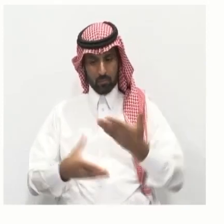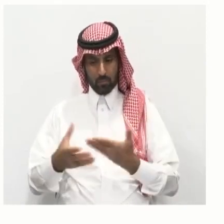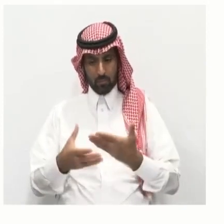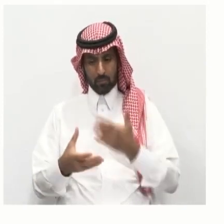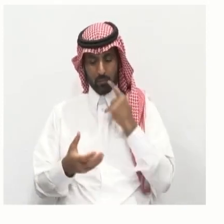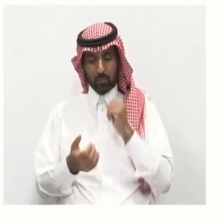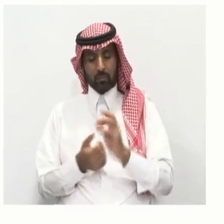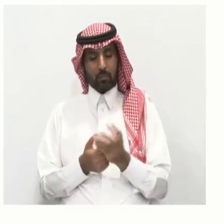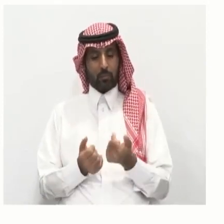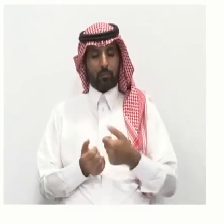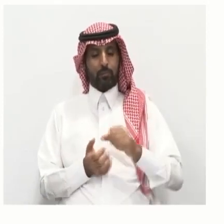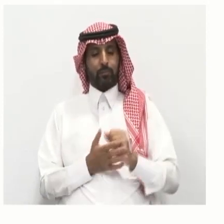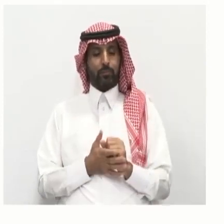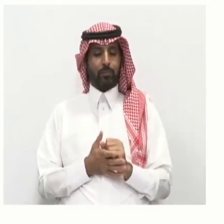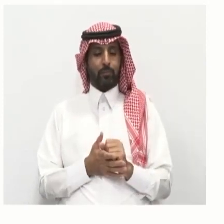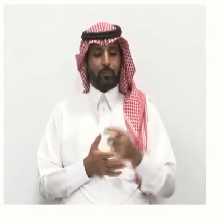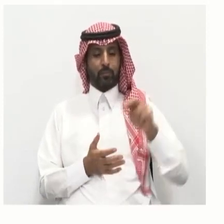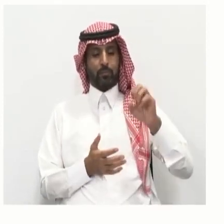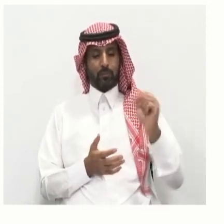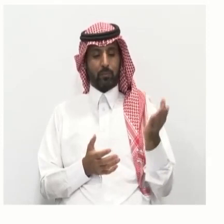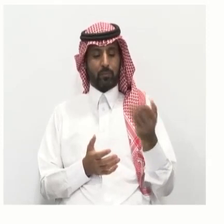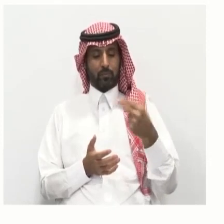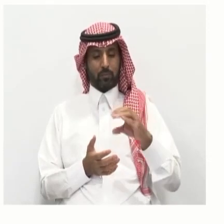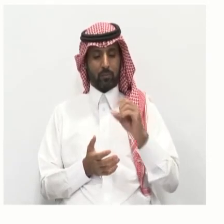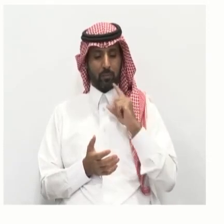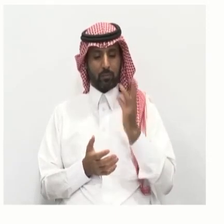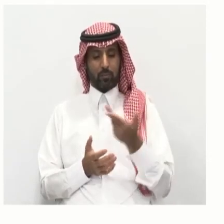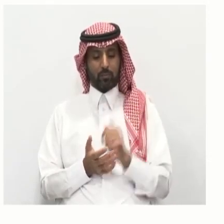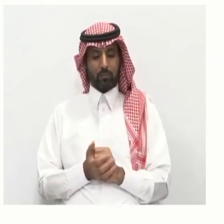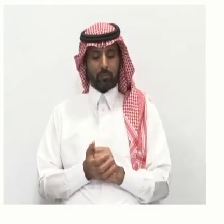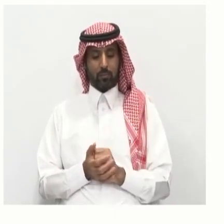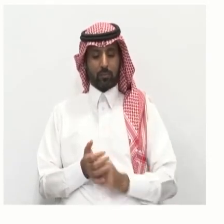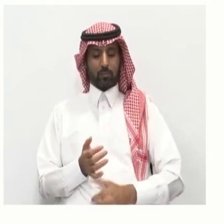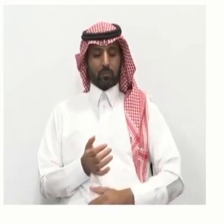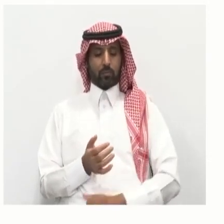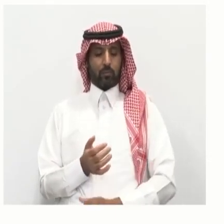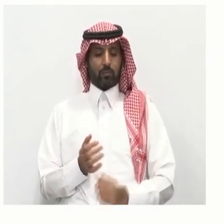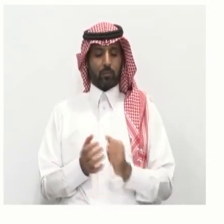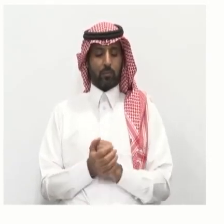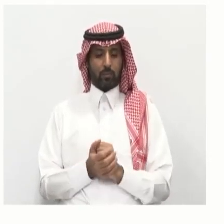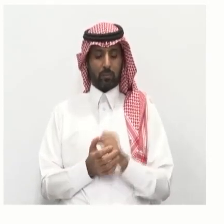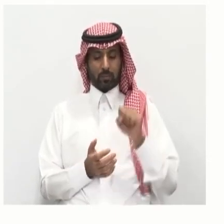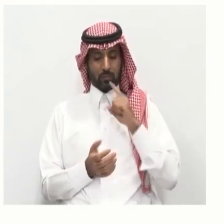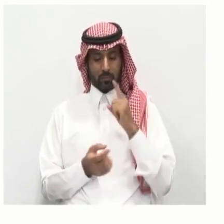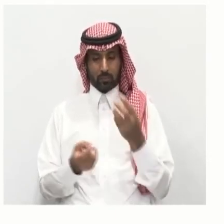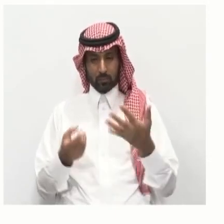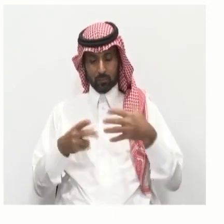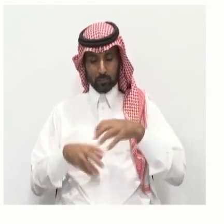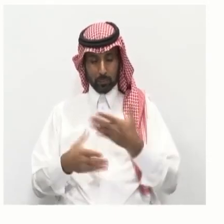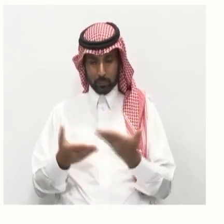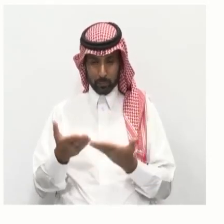حمض الهيدروكلوريك ومحلول كبريتيد الصوديوم وحلول كبريتيد الصوديوم وجدنا معادله التفاعل